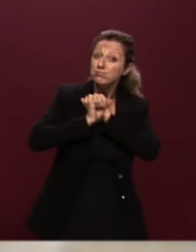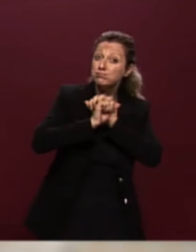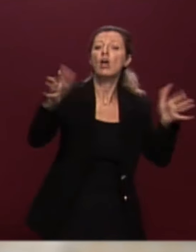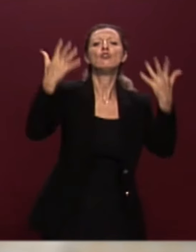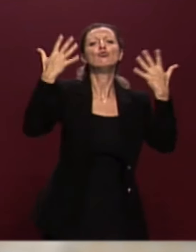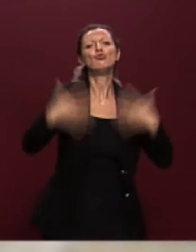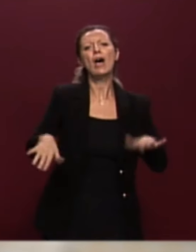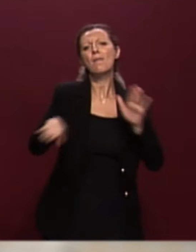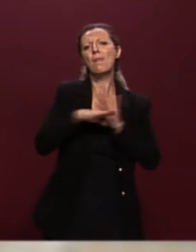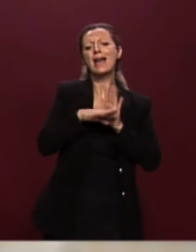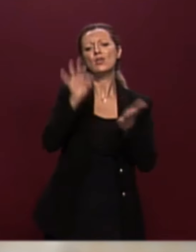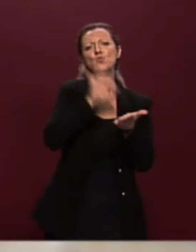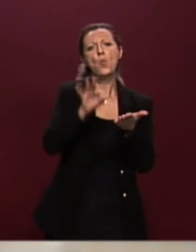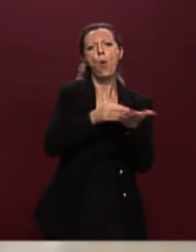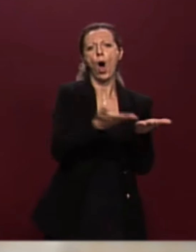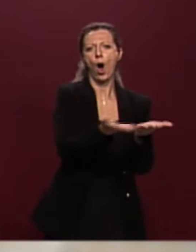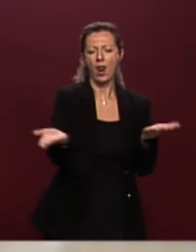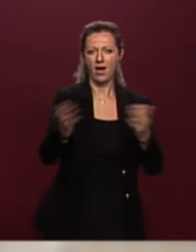banchi di scuola.